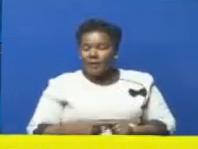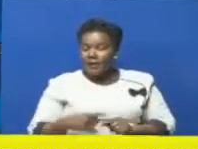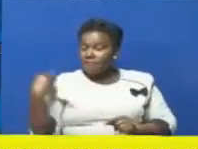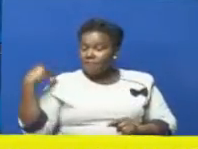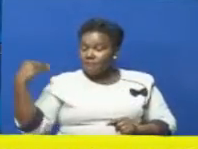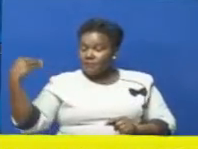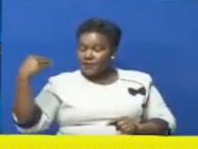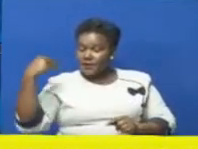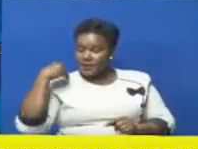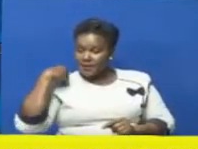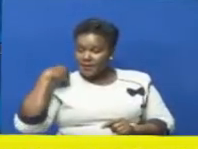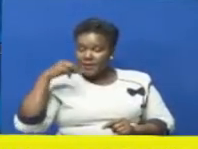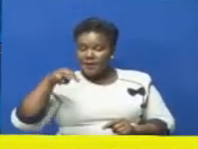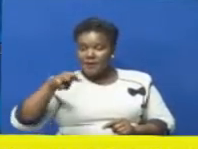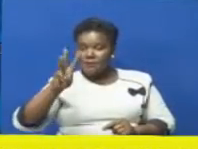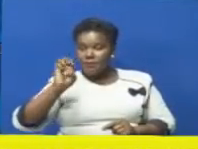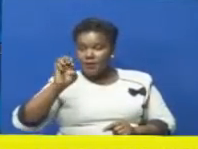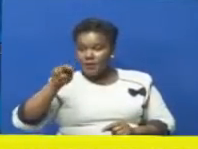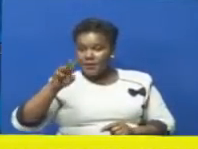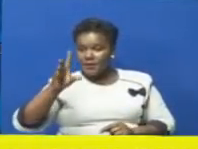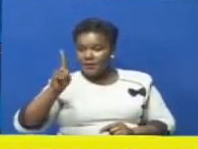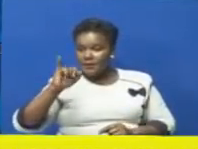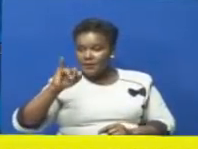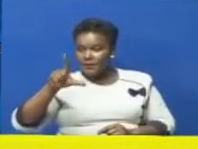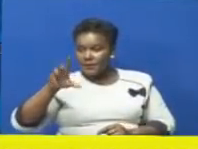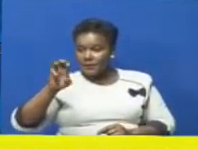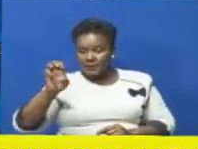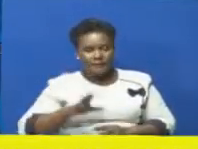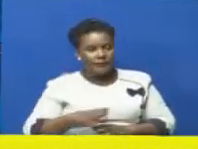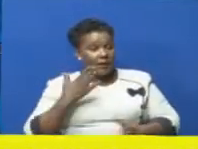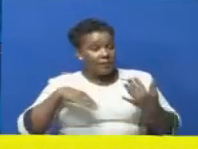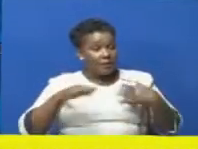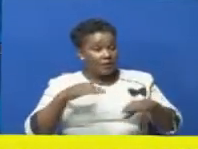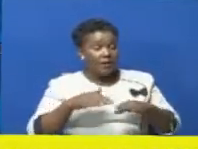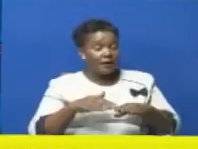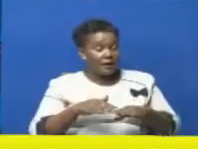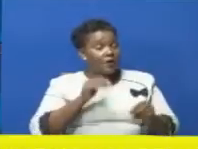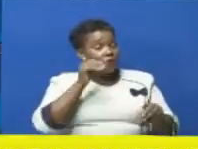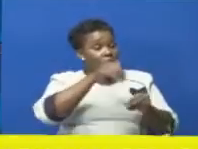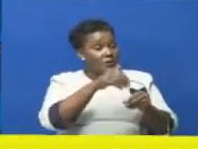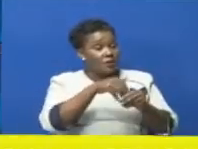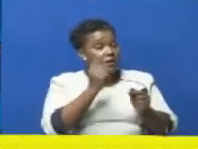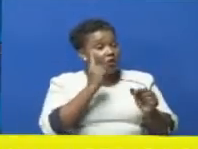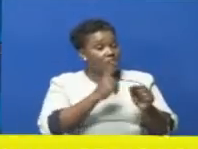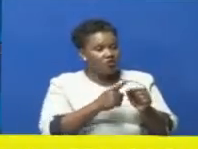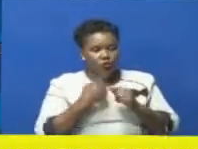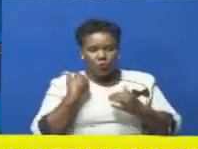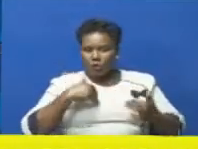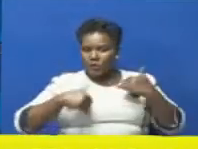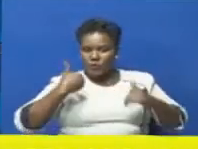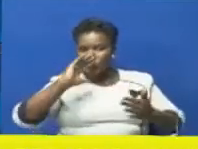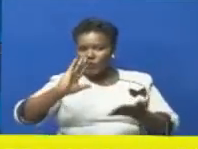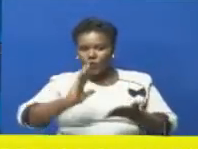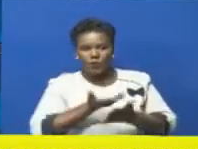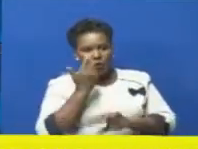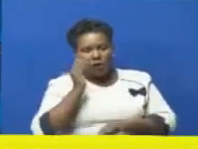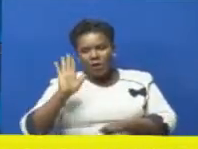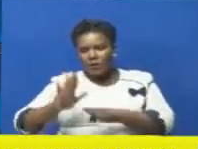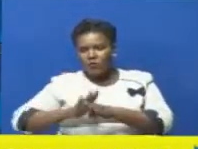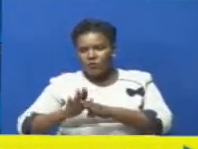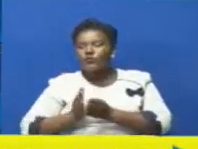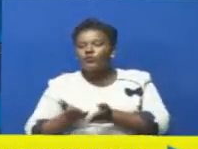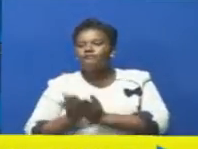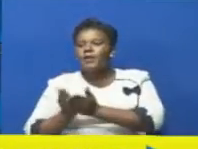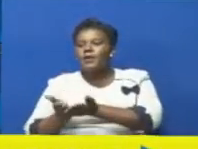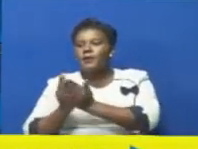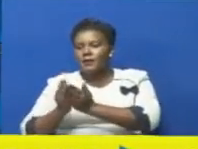Mwanjile, amewataka wanunuzi wa korosho kutokuwa na wasiwasi wote ule juu ya upatikanaji wa meli katika bandari ya